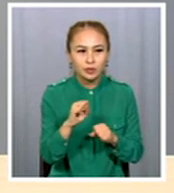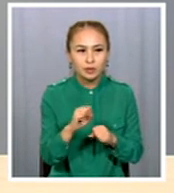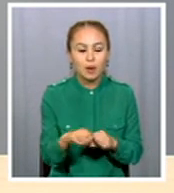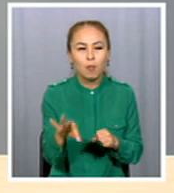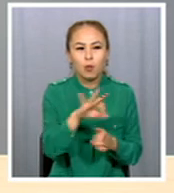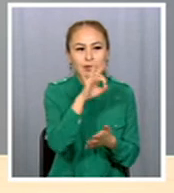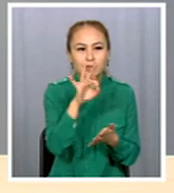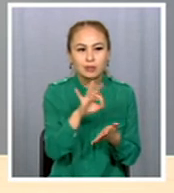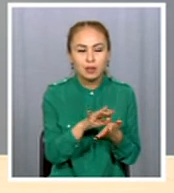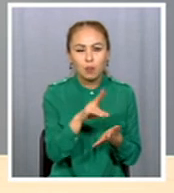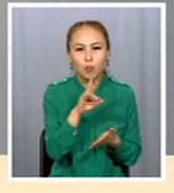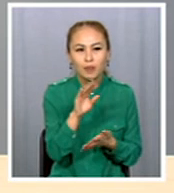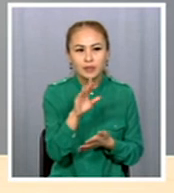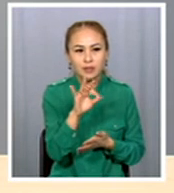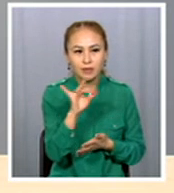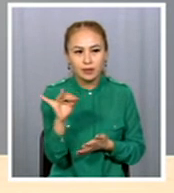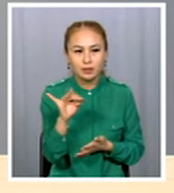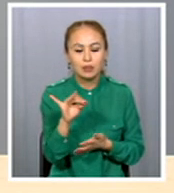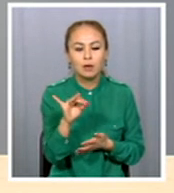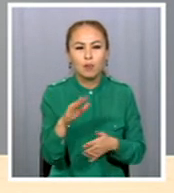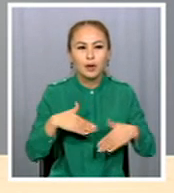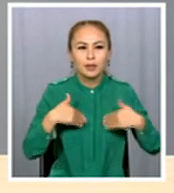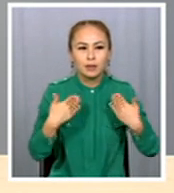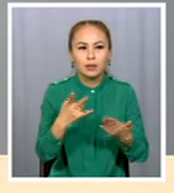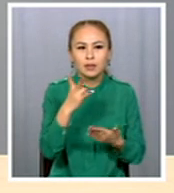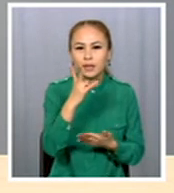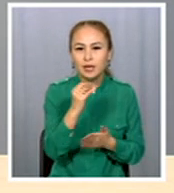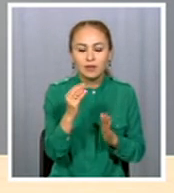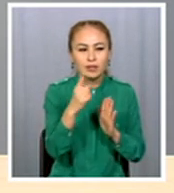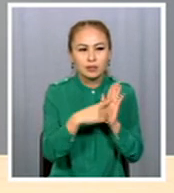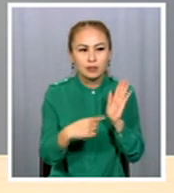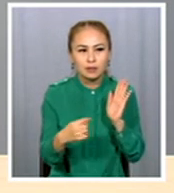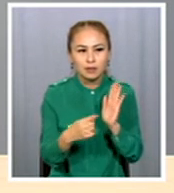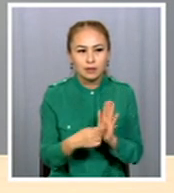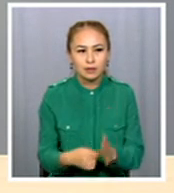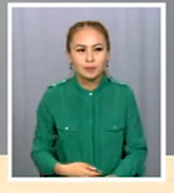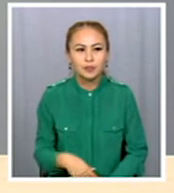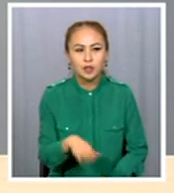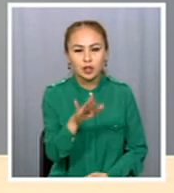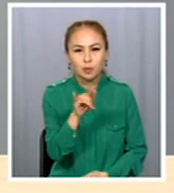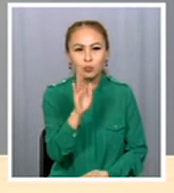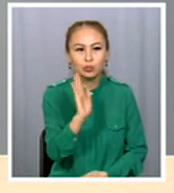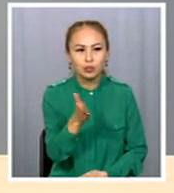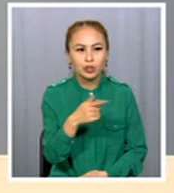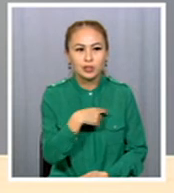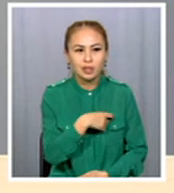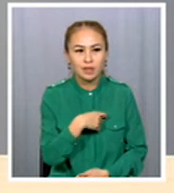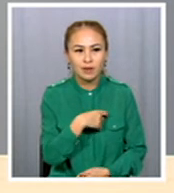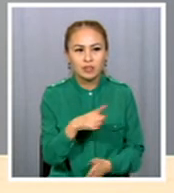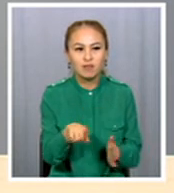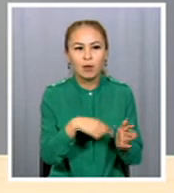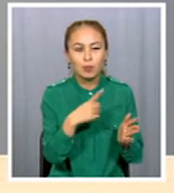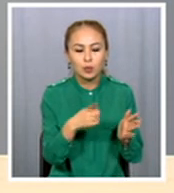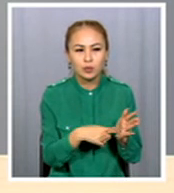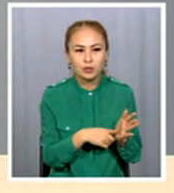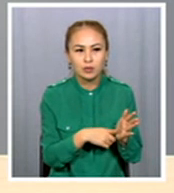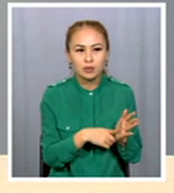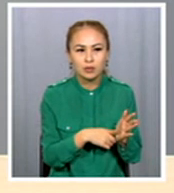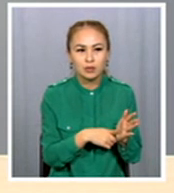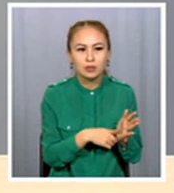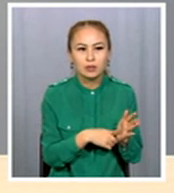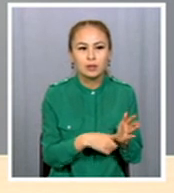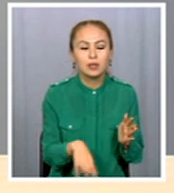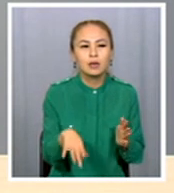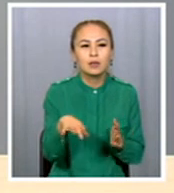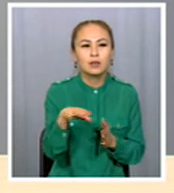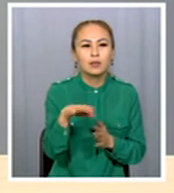– повествовательное, по интонации – невосклицательное. Ты будешь тренироваться? По цели –